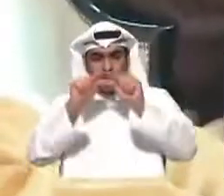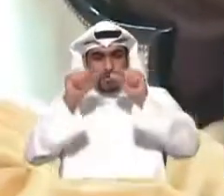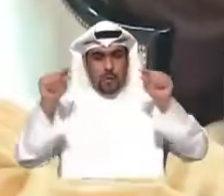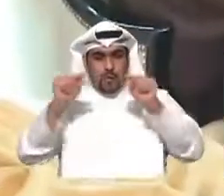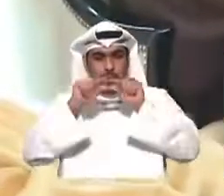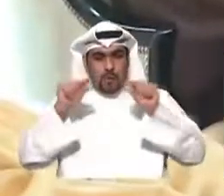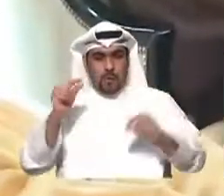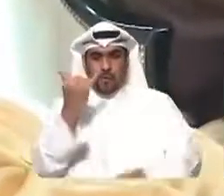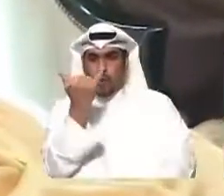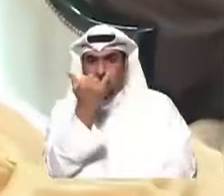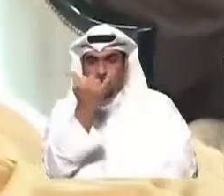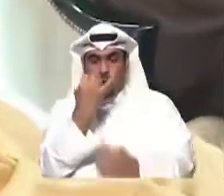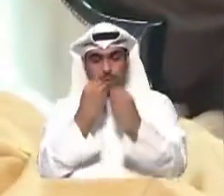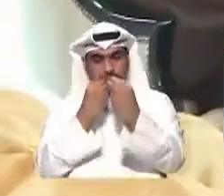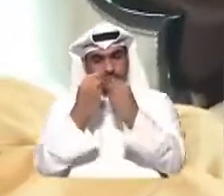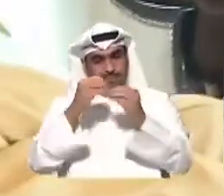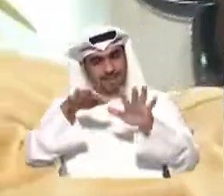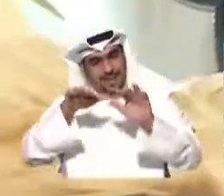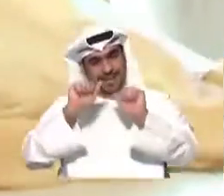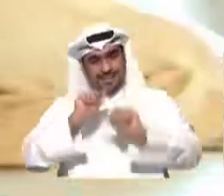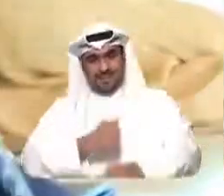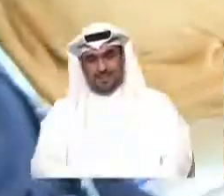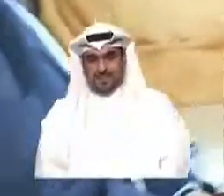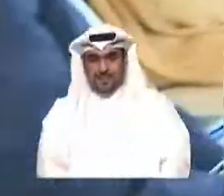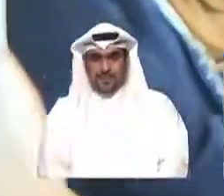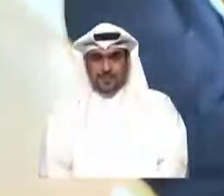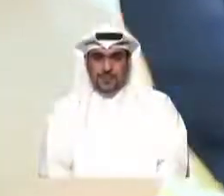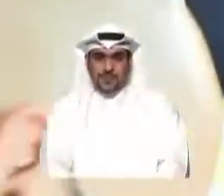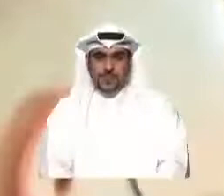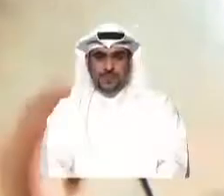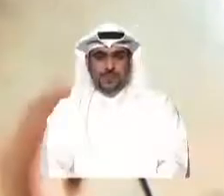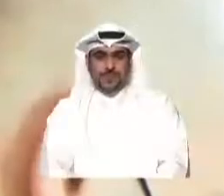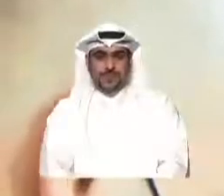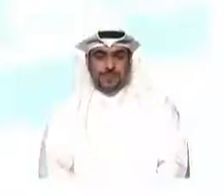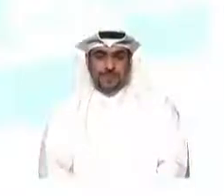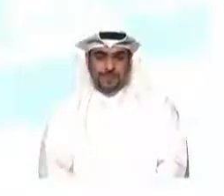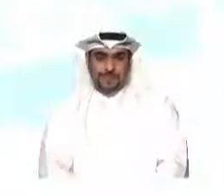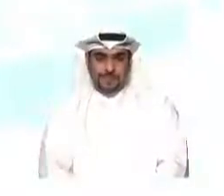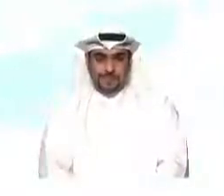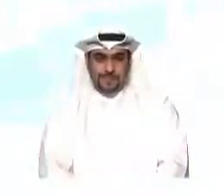من القضايا محل الاهتمام المشترك.